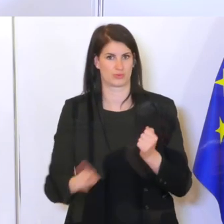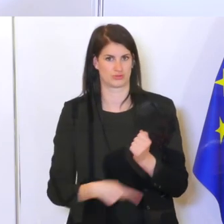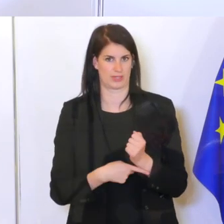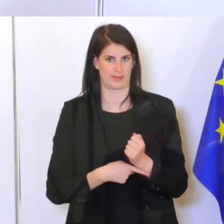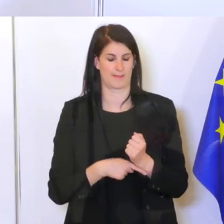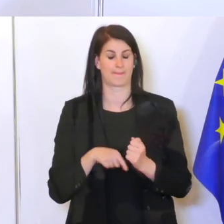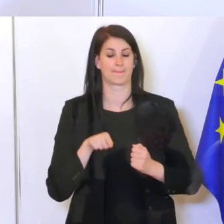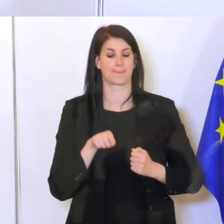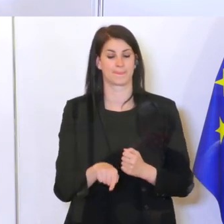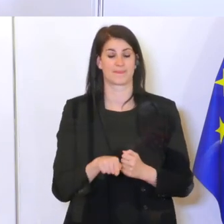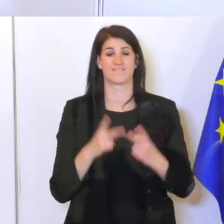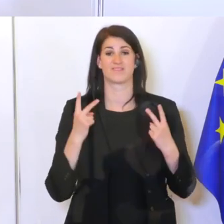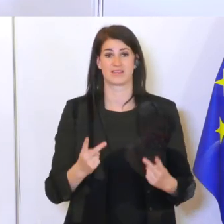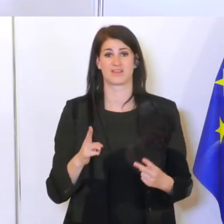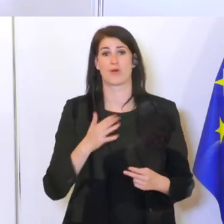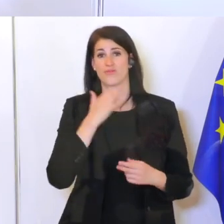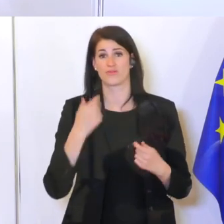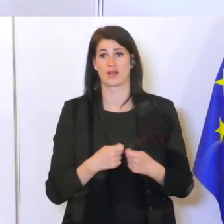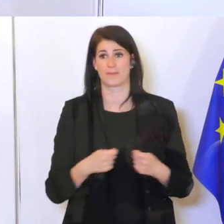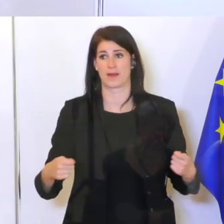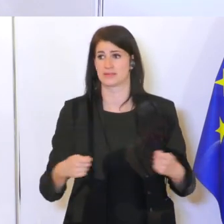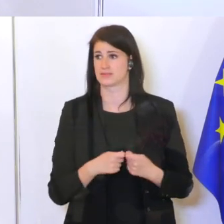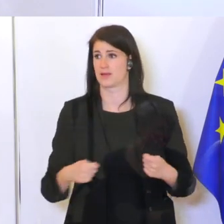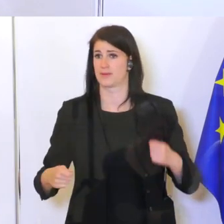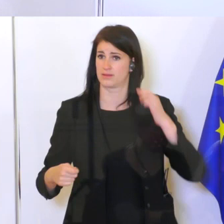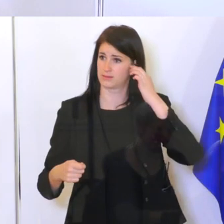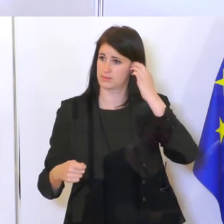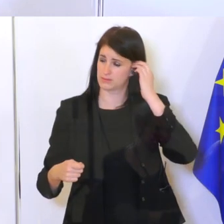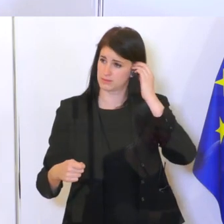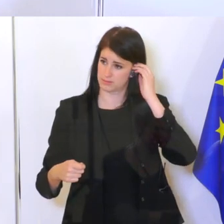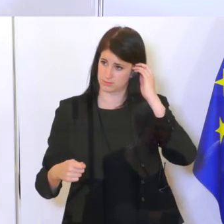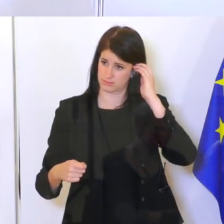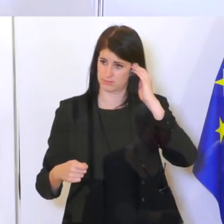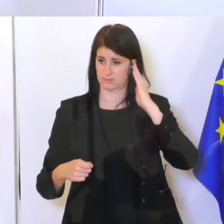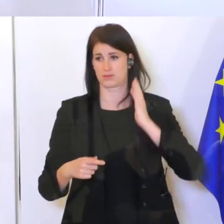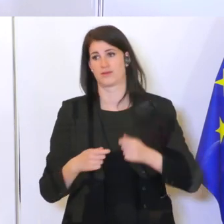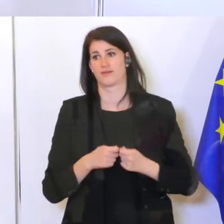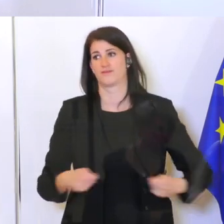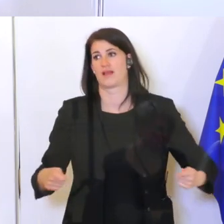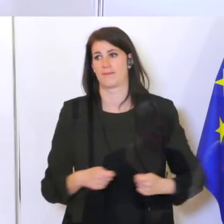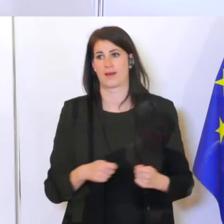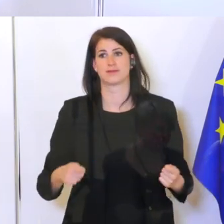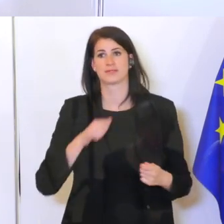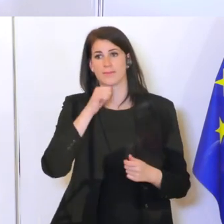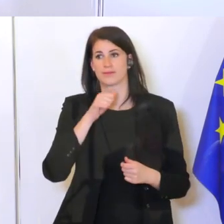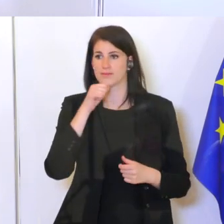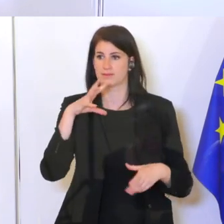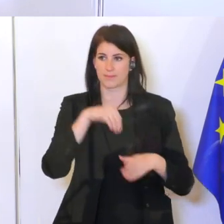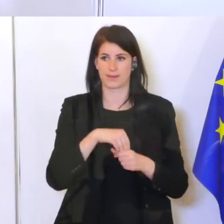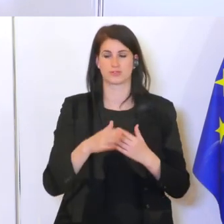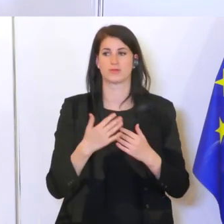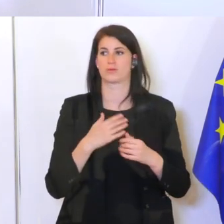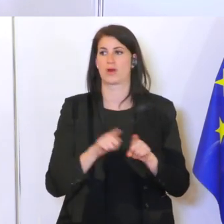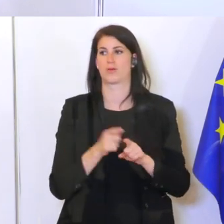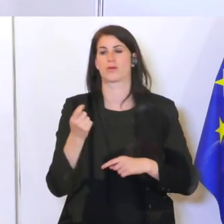Maßnahmen abgebildet sind, die gut und wichtig sind. Zum Beispiel mehr Planstellen für Richterinnen und Richter, mehr Geld für die Polizei, für